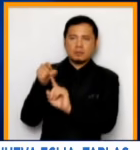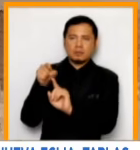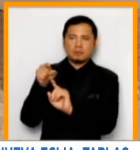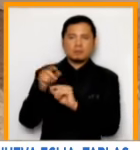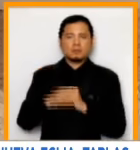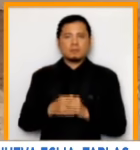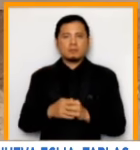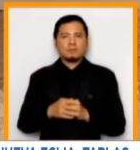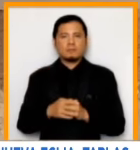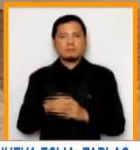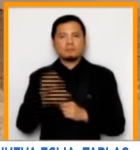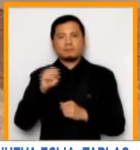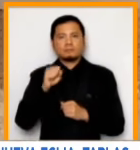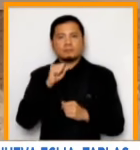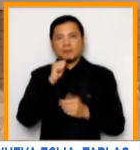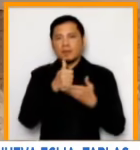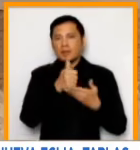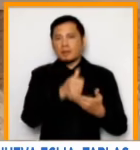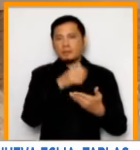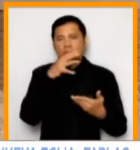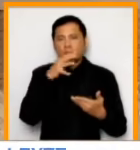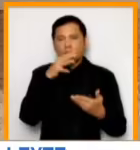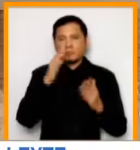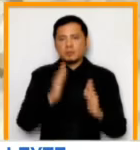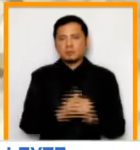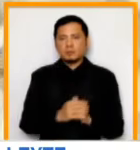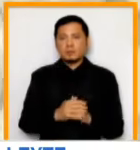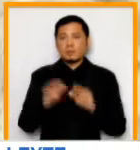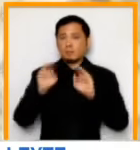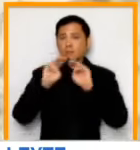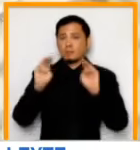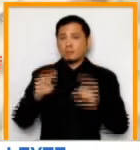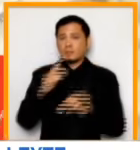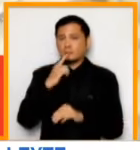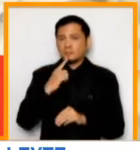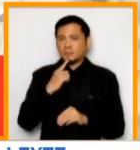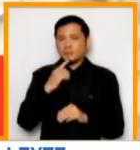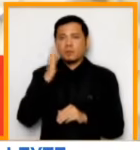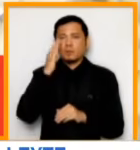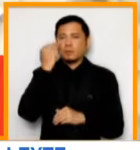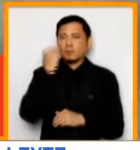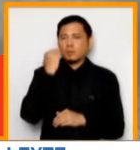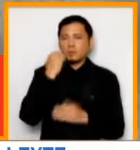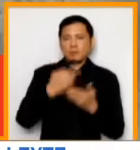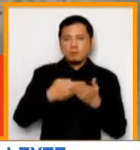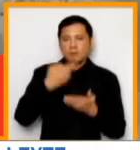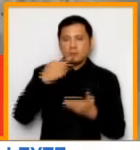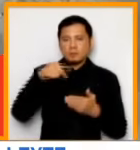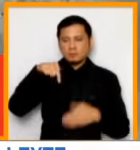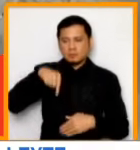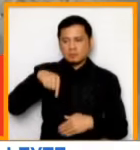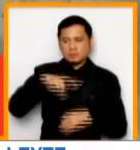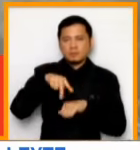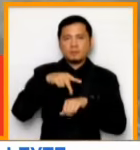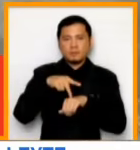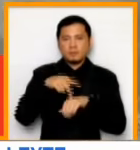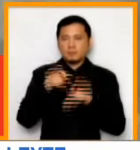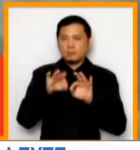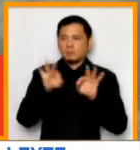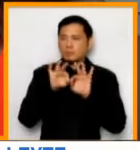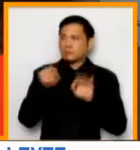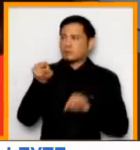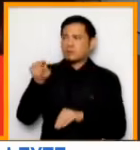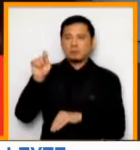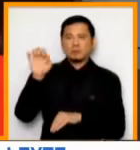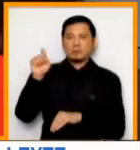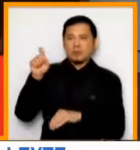magsasaka. Paliwanag naman ng Malacanang, kukulangin pa rin ang supply ng bigas sa bansa kaya kailangang magbaba ng taripa. Nauna nang